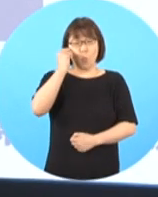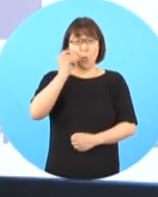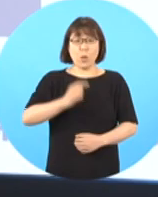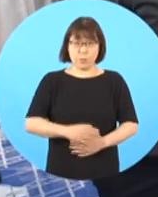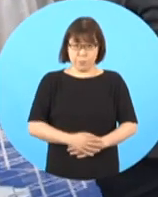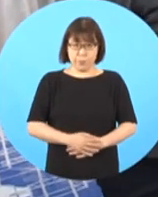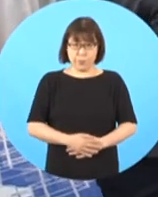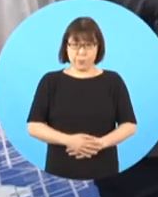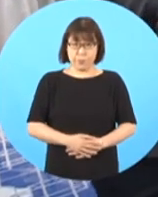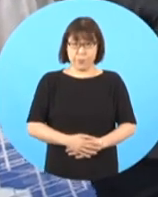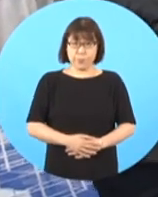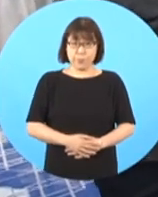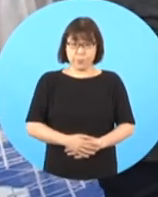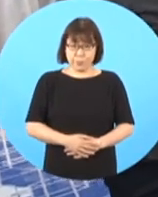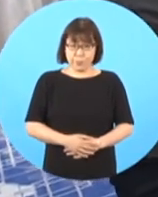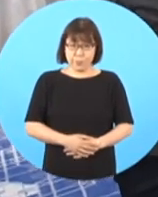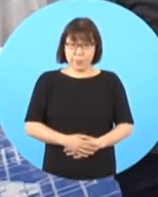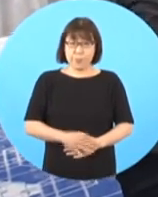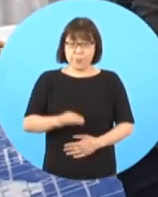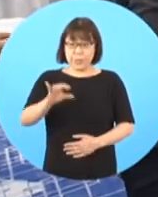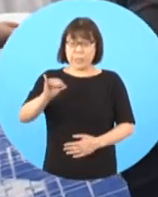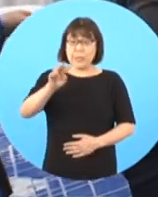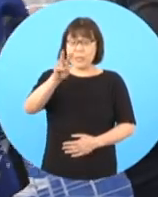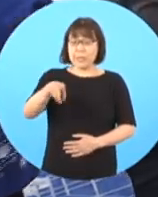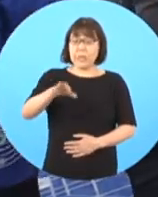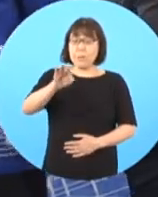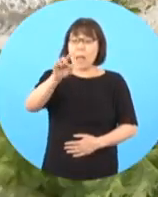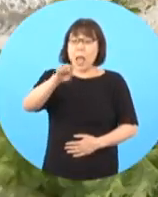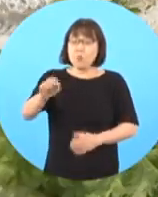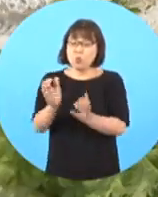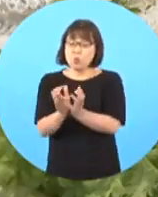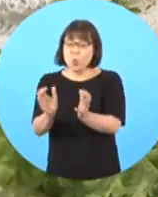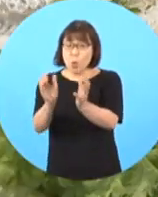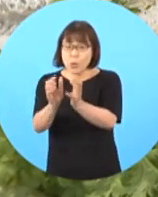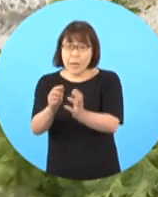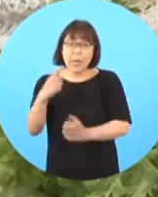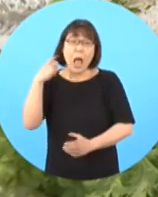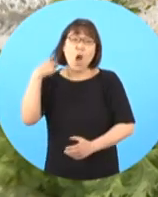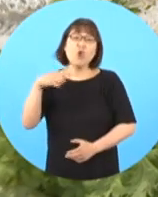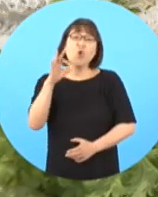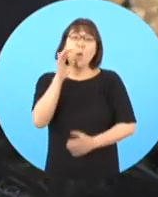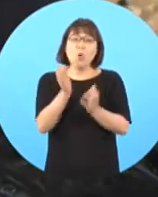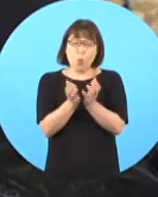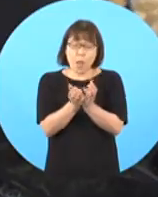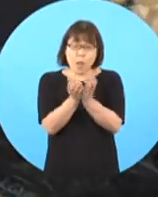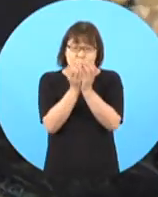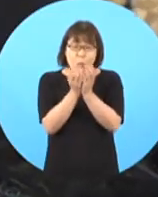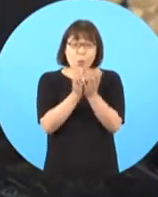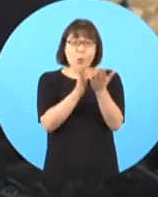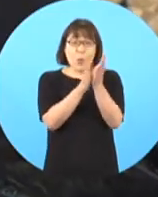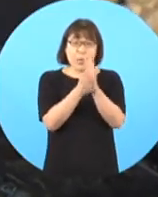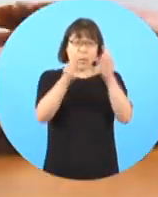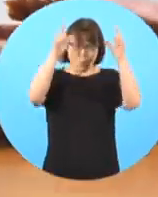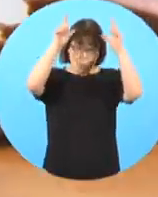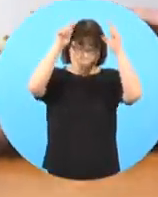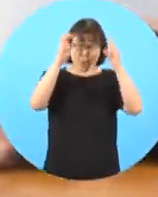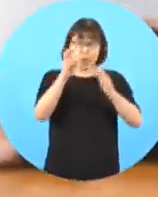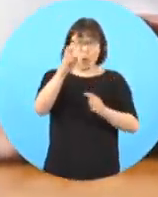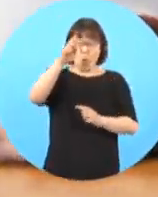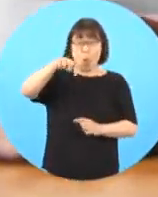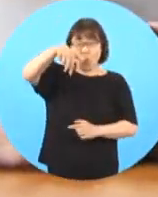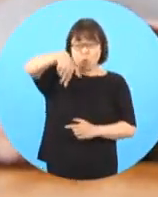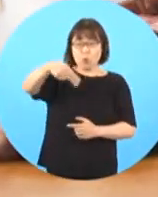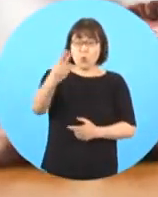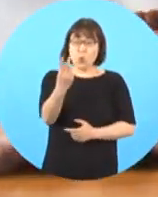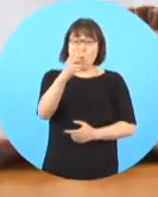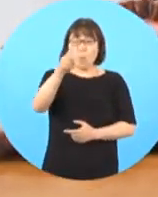ています。 また、ちりめんのサラダやそば米雑炊、県産和牛のローストビーフなどが